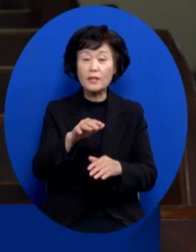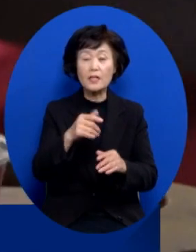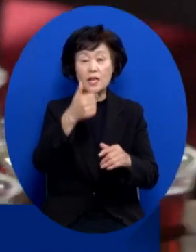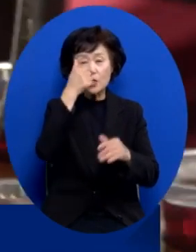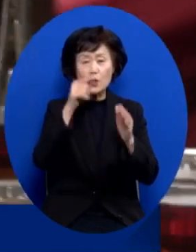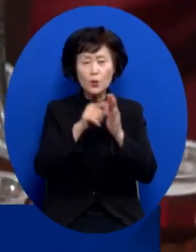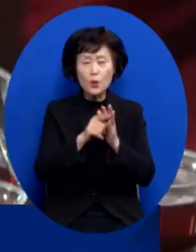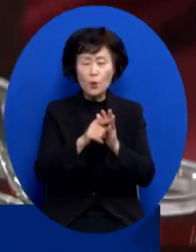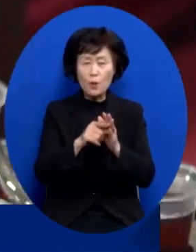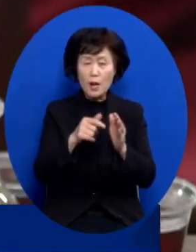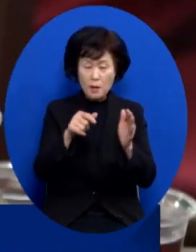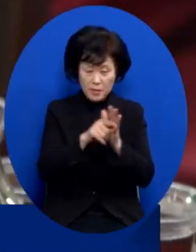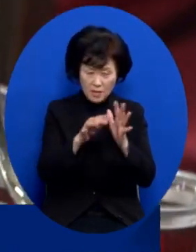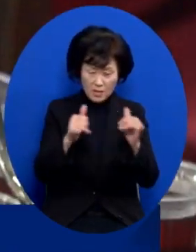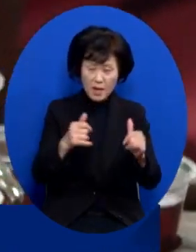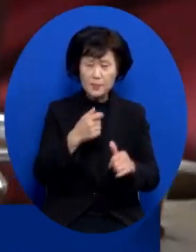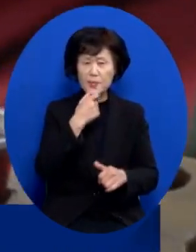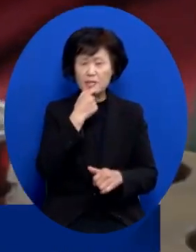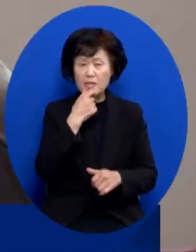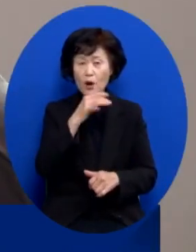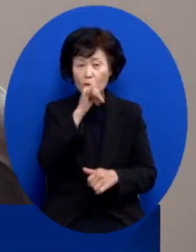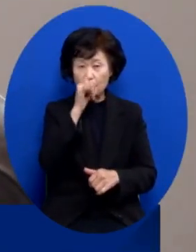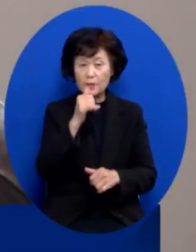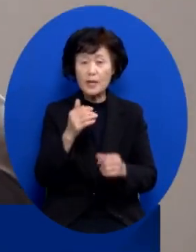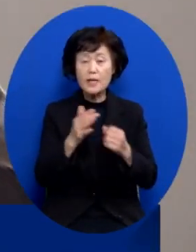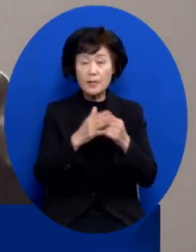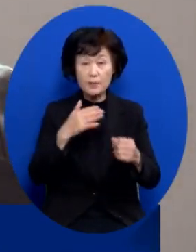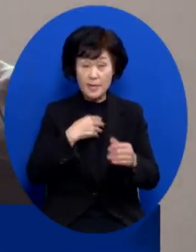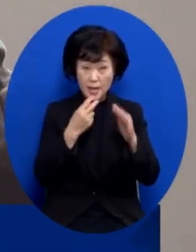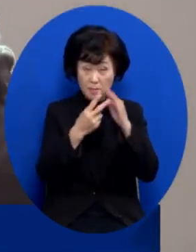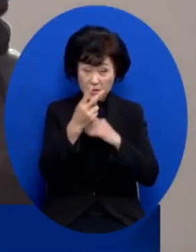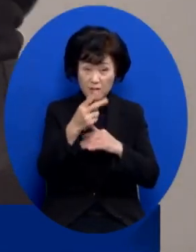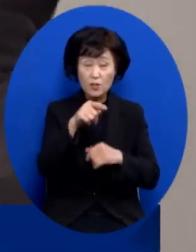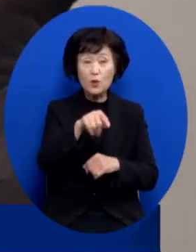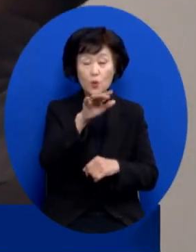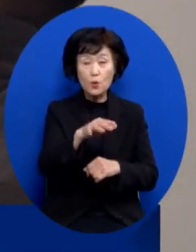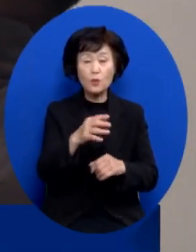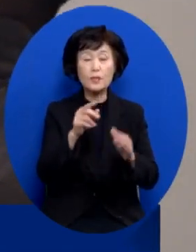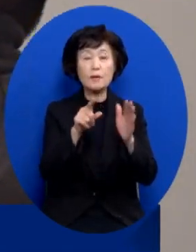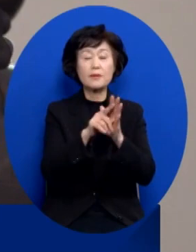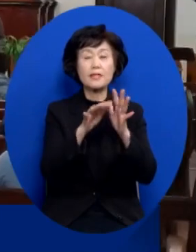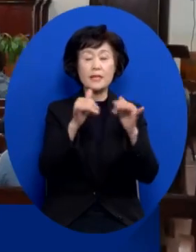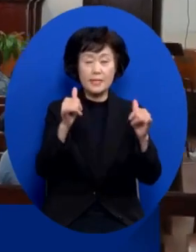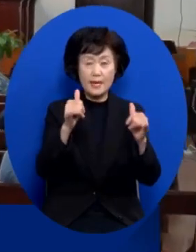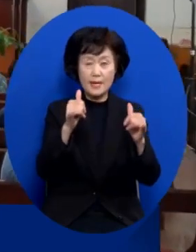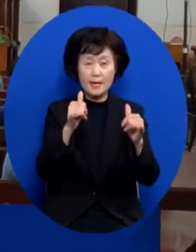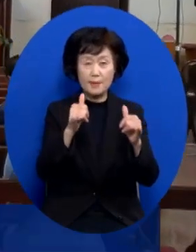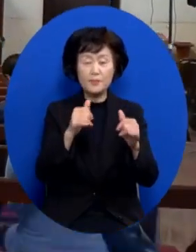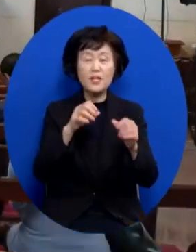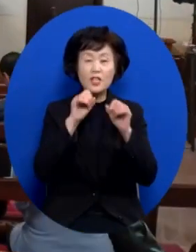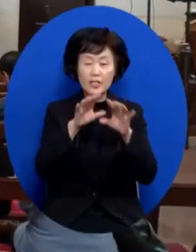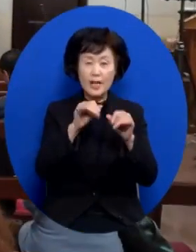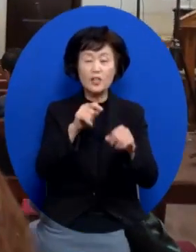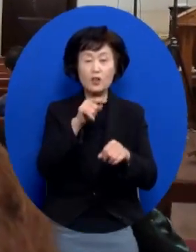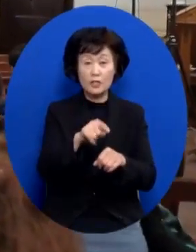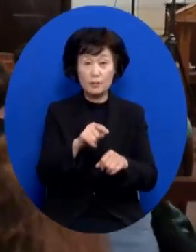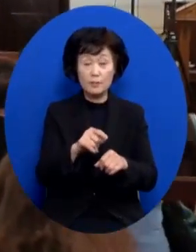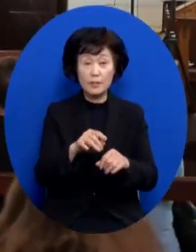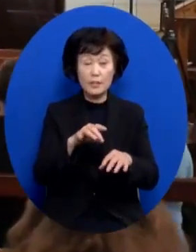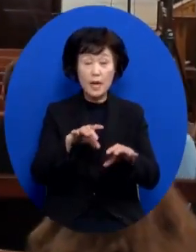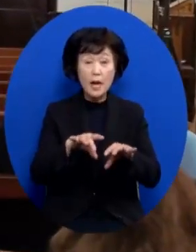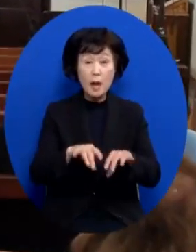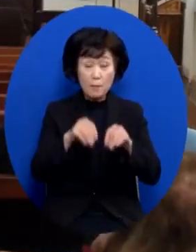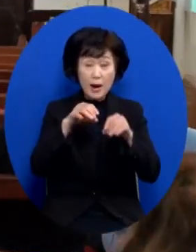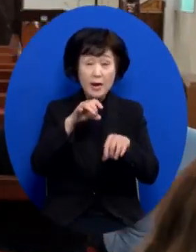know Jesus. They have to follow Jesus. They have to accept Jesus. So then they will come to know what is peace and what is love. 마른 뼈들이 살아났던